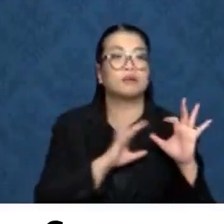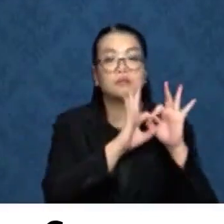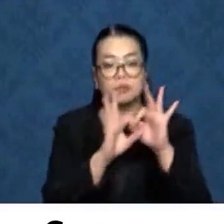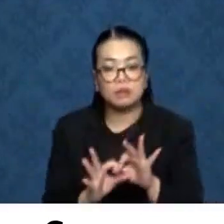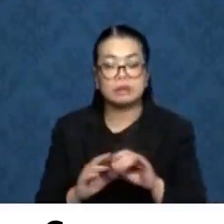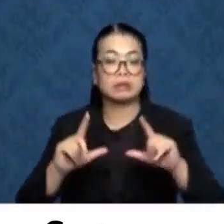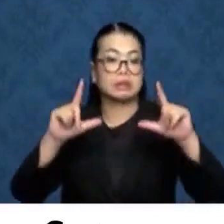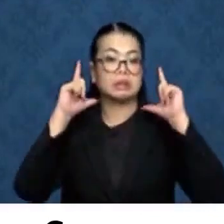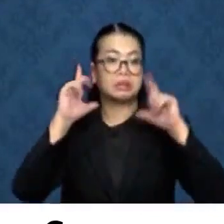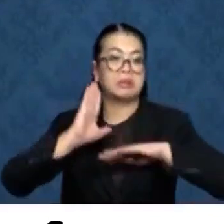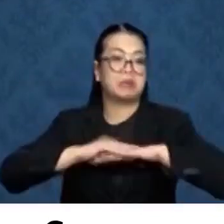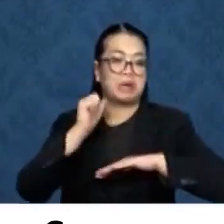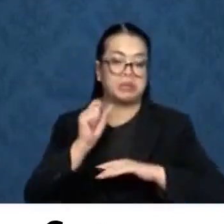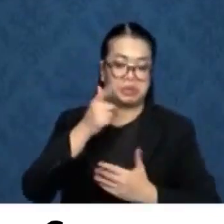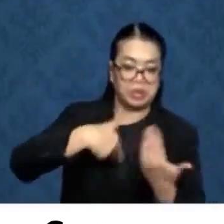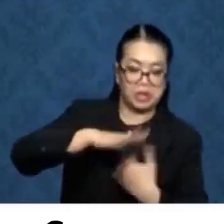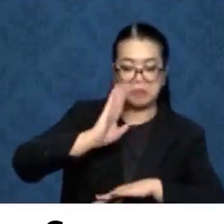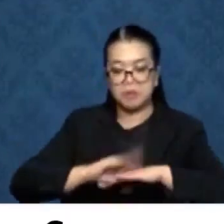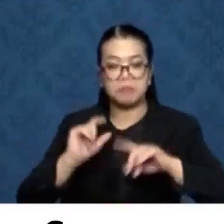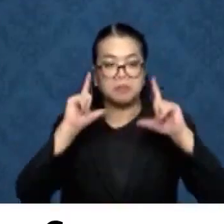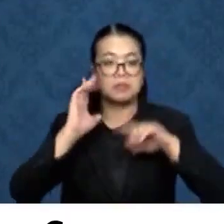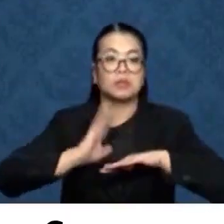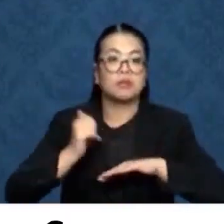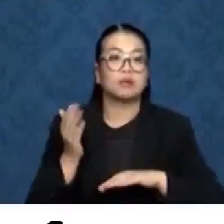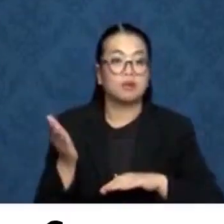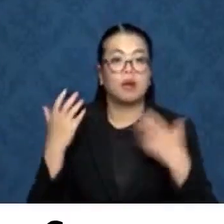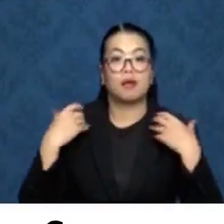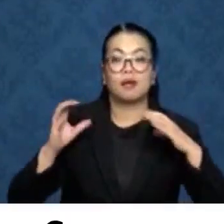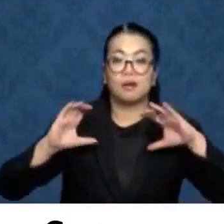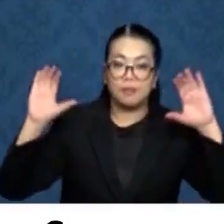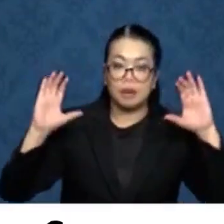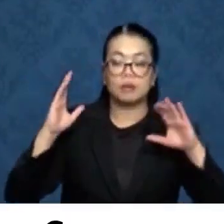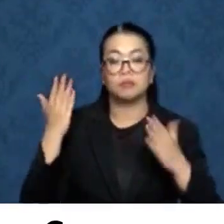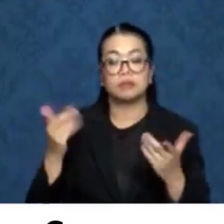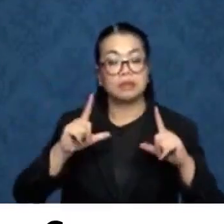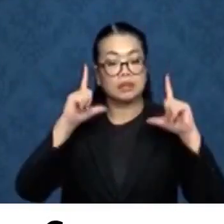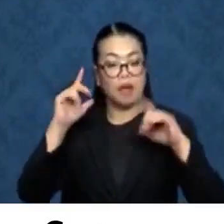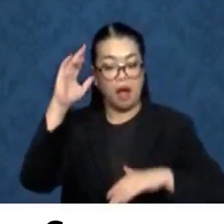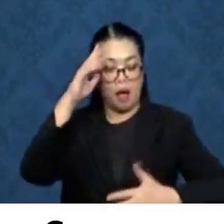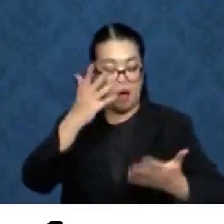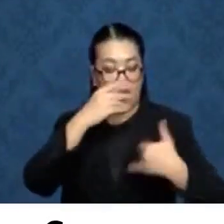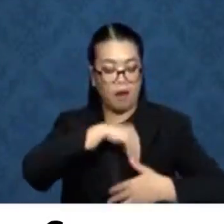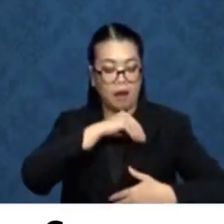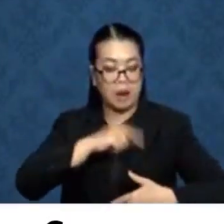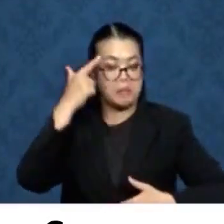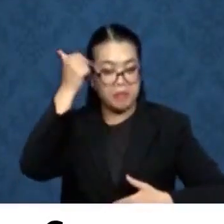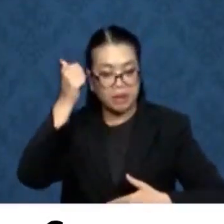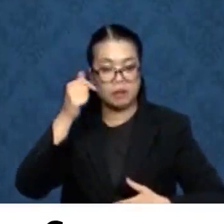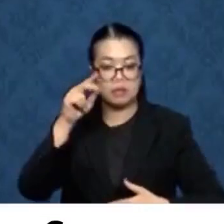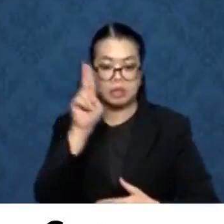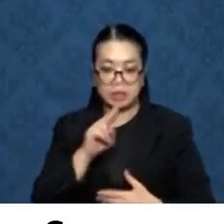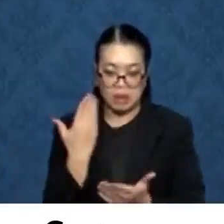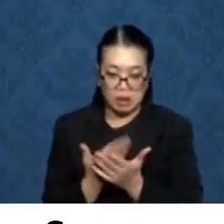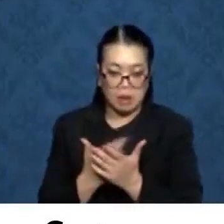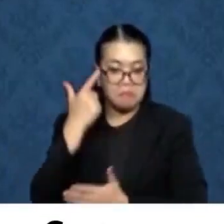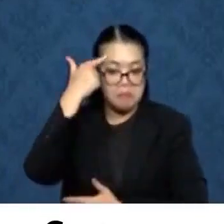เสียงกันมาว่าเก่งด้านเศรษฐกิจนี่เหรอรัฐบาลที่ขึ้นชื่อเรื่องหาเงินได้ใช้เงินเป็น